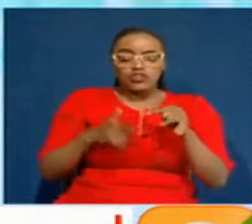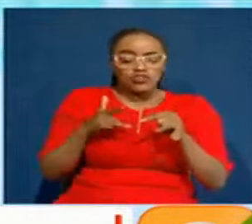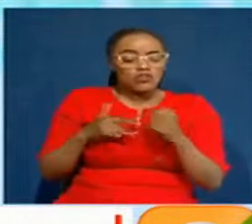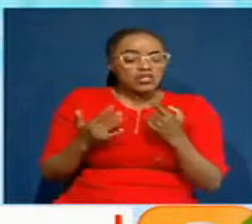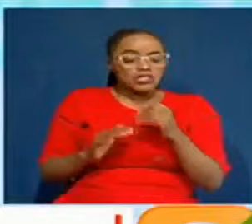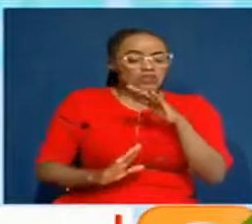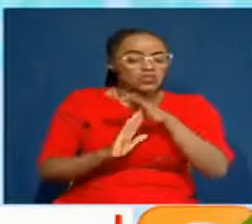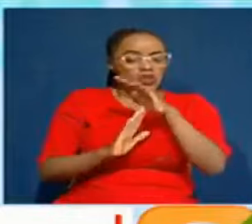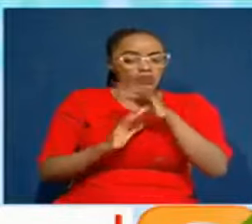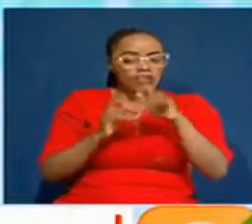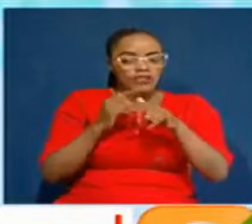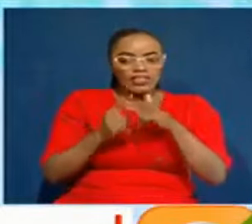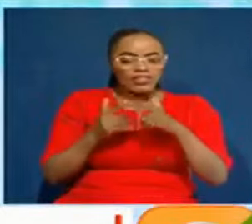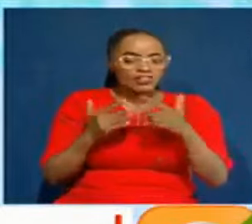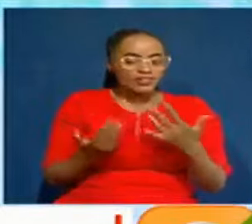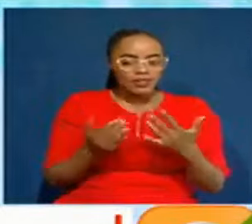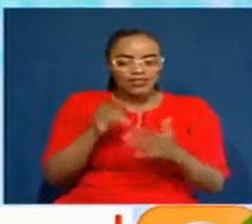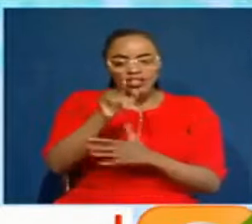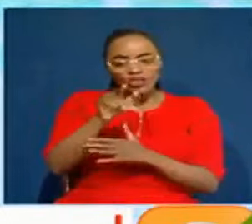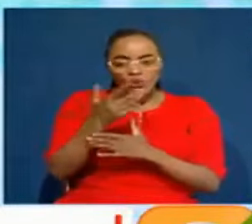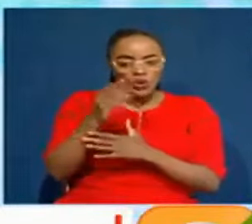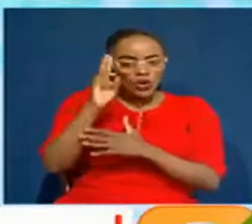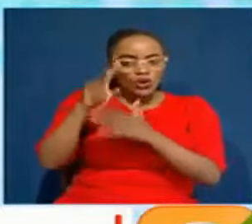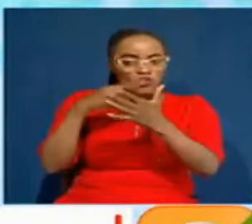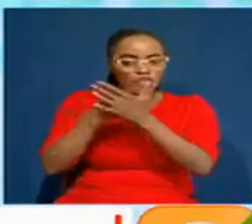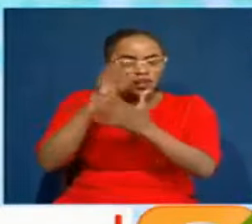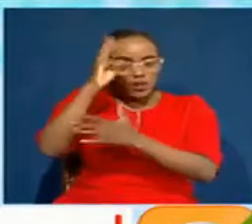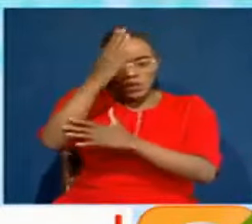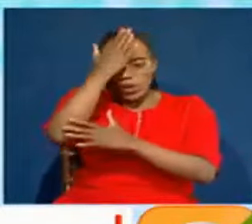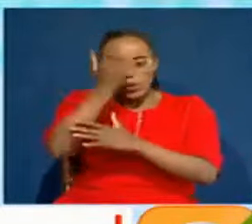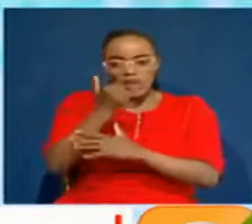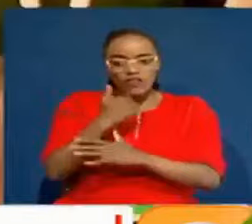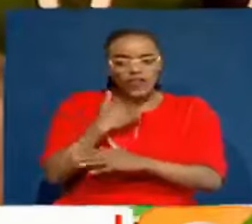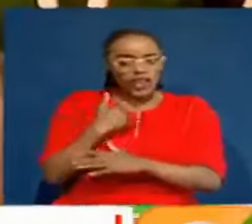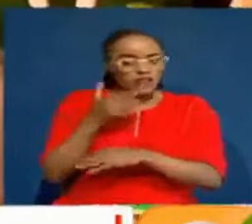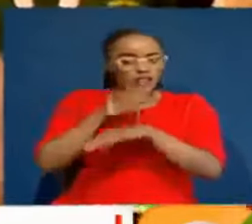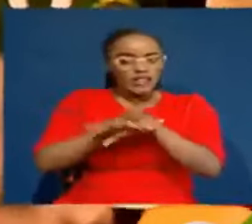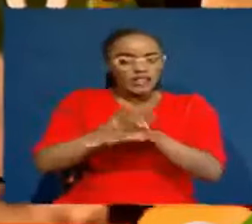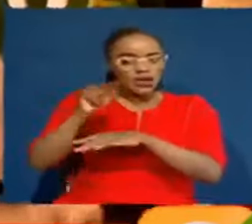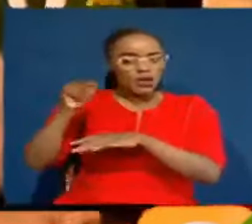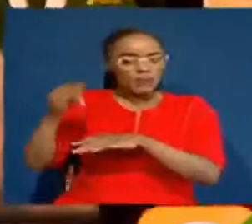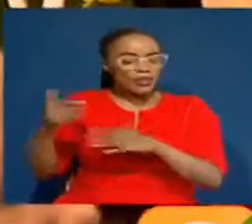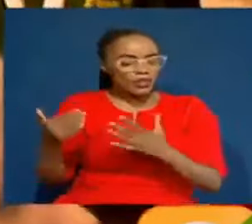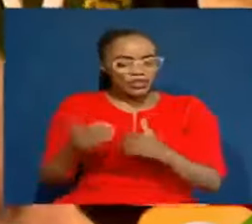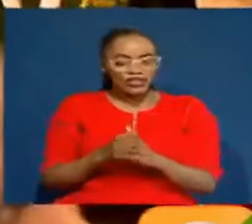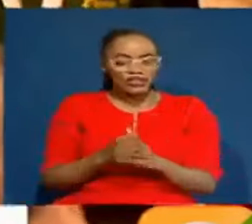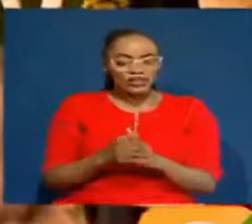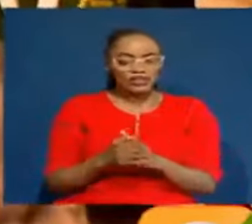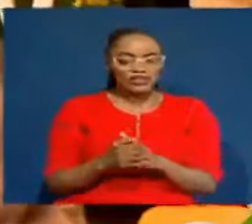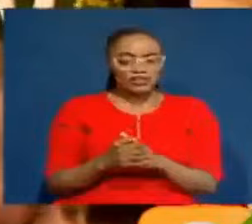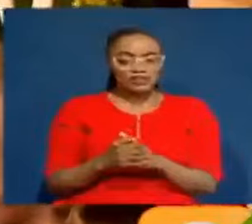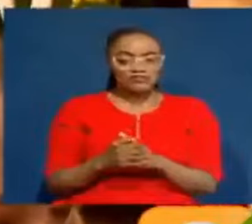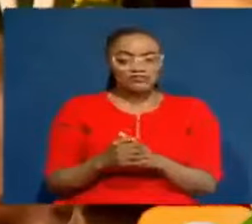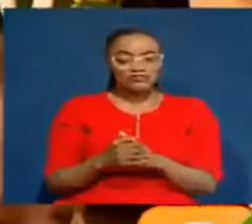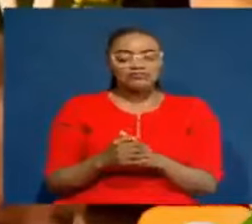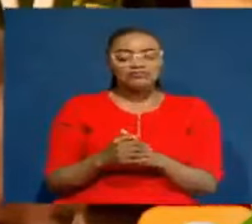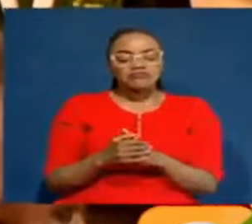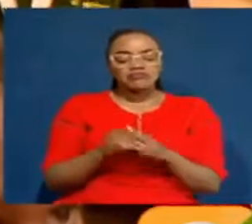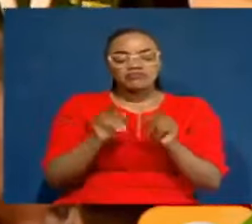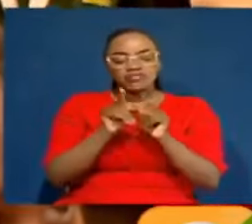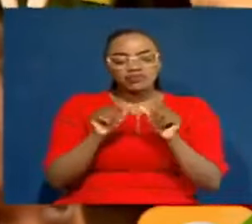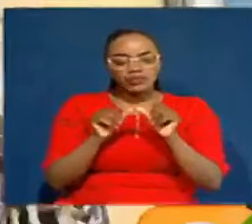himself, then automatically you'll go to band 5 because you're earning a million shillings. Kenya National Innovation Agency. Huku